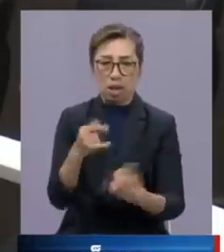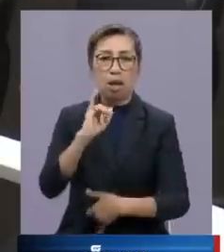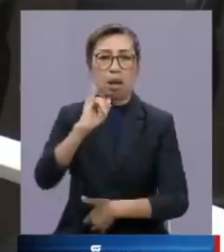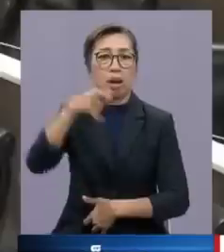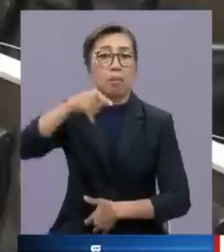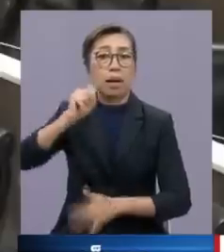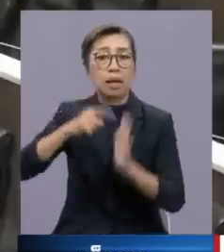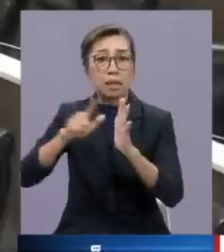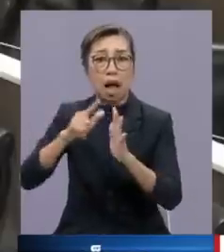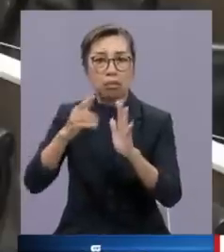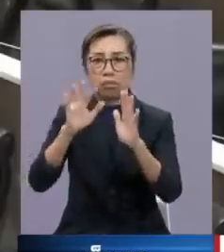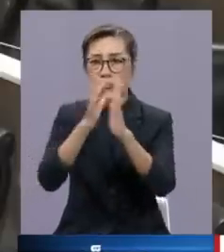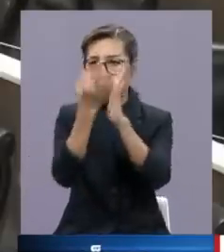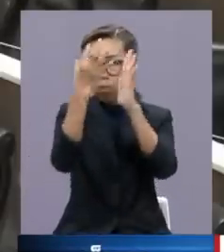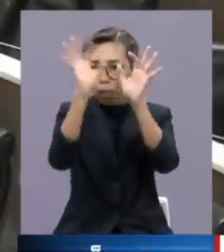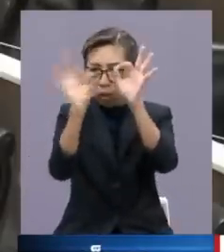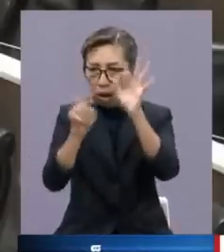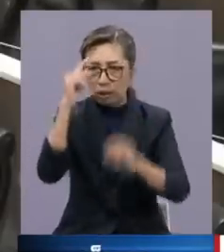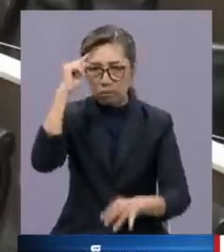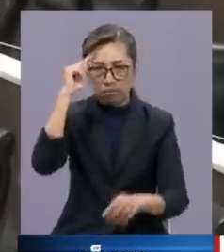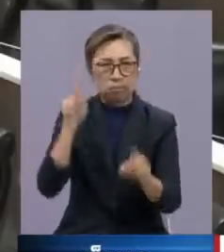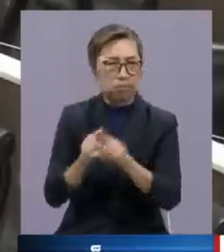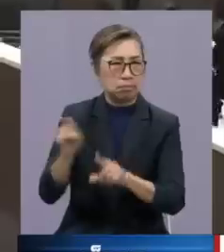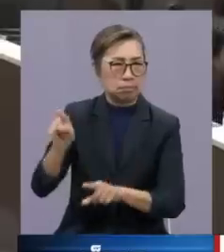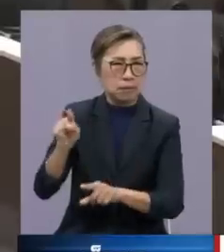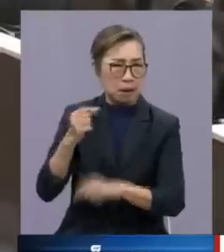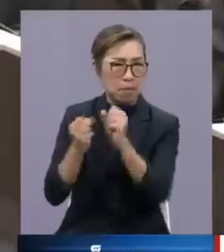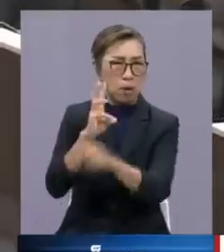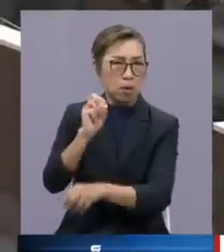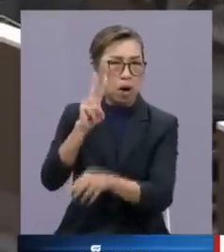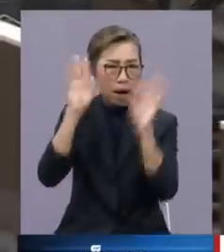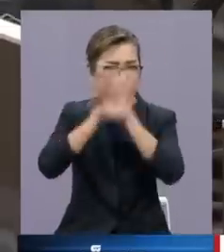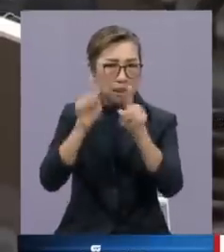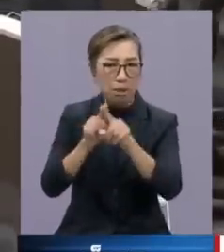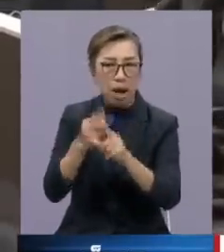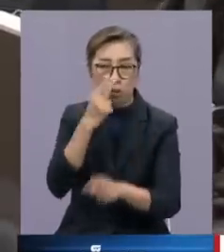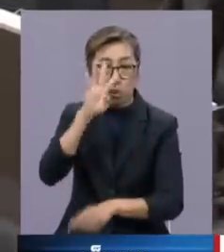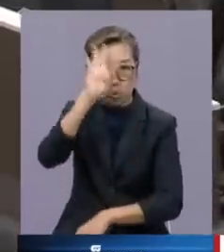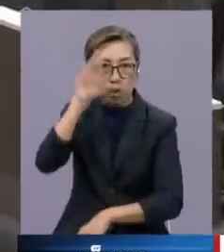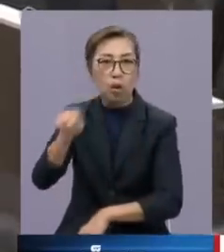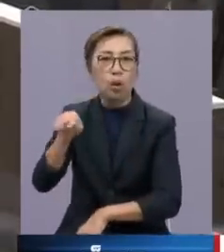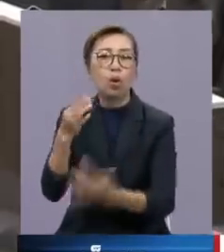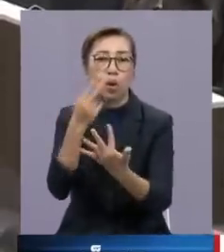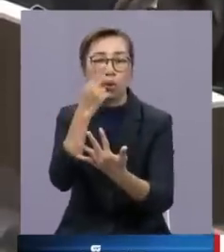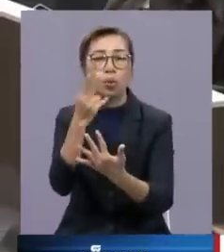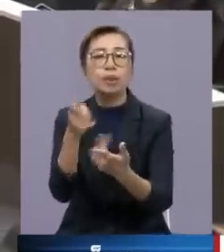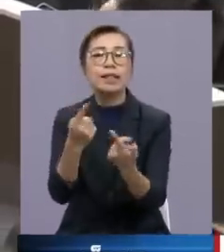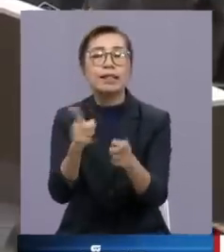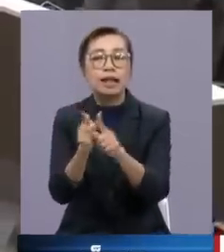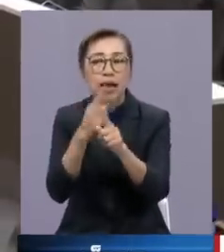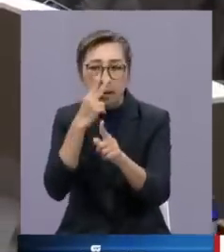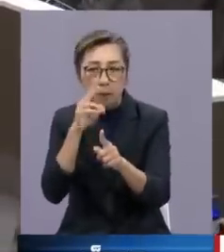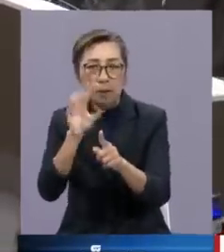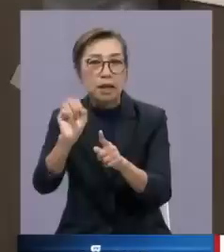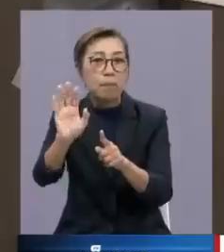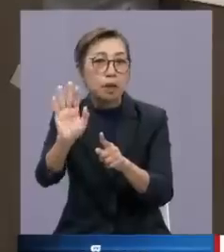แบบปี62หรือเปล่าโดยเฉพาะยิ่งตัวผู้กองนี่แหละที่ต้องจับตากันเออ ฮะนี่ก็รอติดตามนะครับเป็นเพียงแค่สัญญาณที่ส่ง